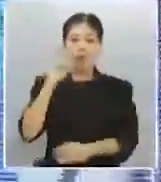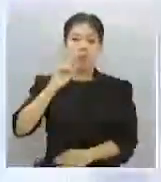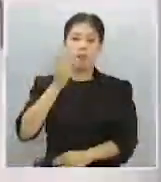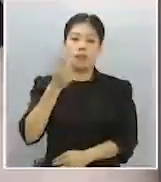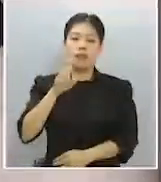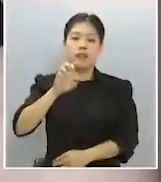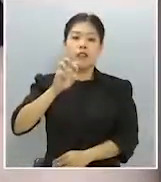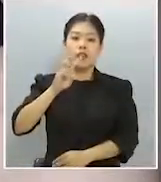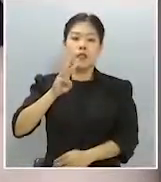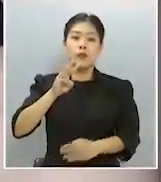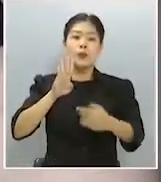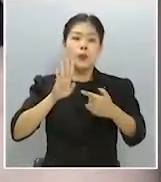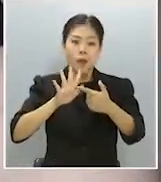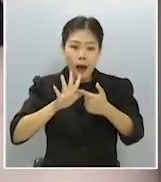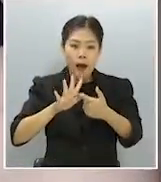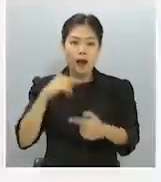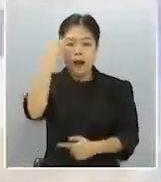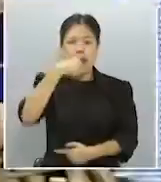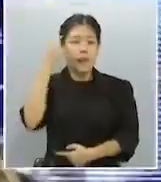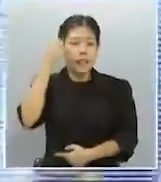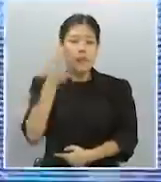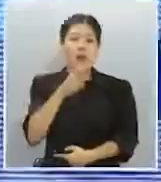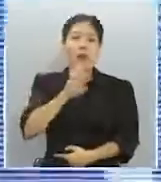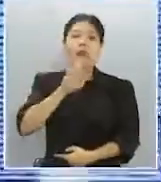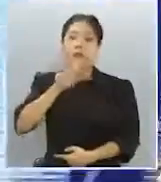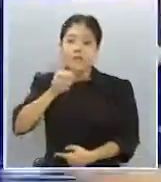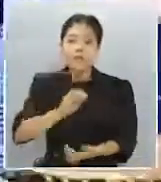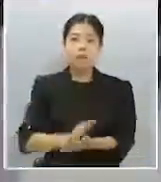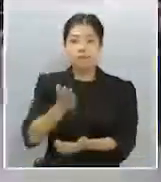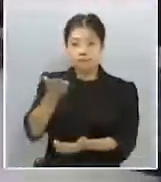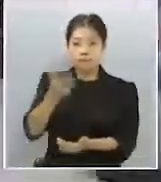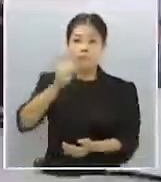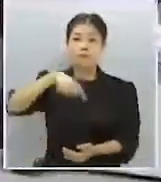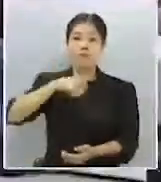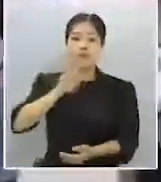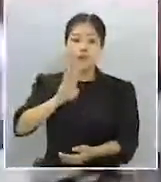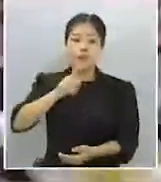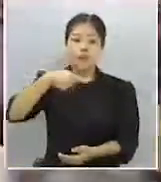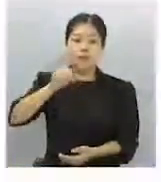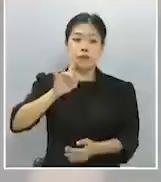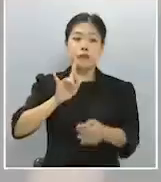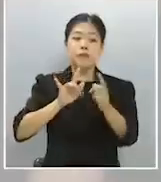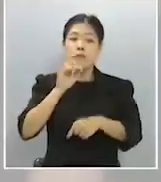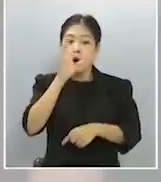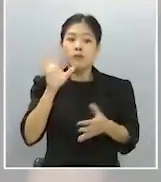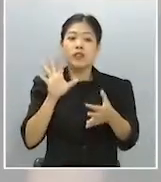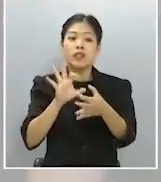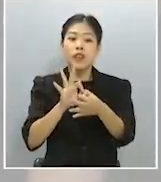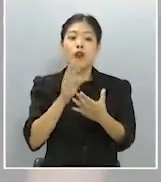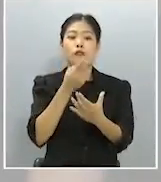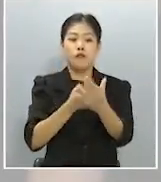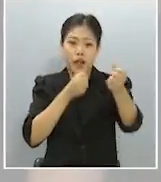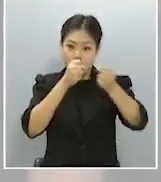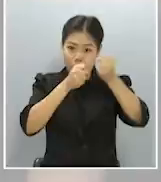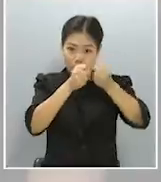น่านะฮะตอนแรกดูไปดูมาผมด้วยคิมเบอร์รี่อีกคนนึงครับชิปปี้ฮะคนนี้คุณผู้ชมรู้จักดีแน่นอนเป็นแฟนของนักมวยไทย